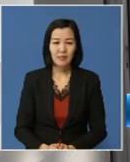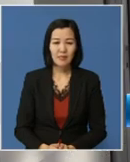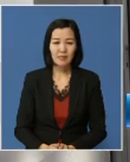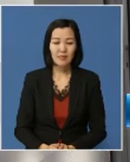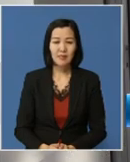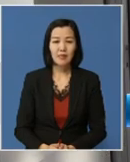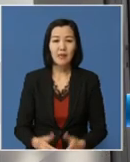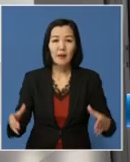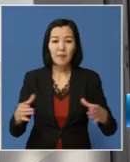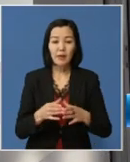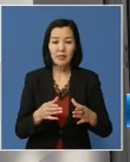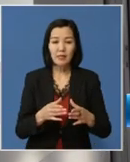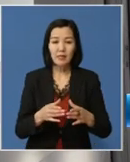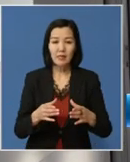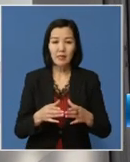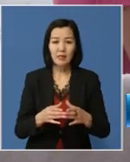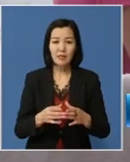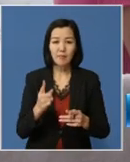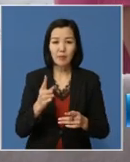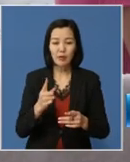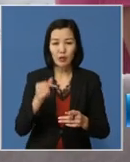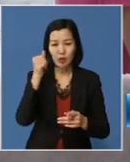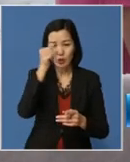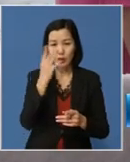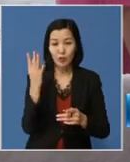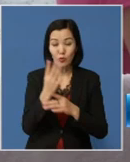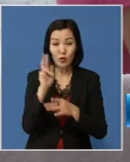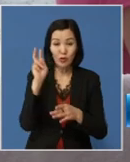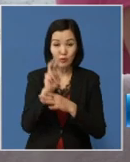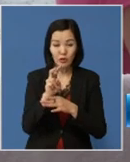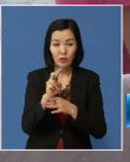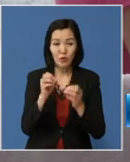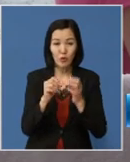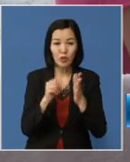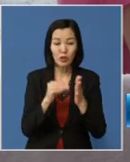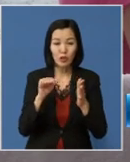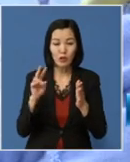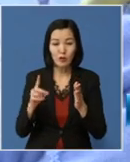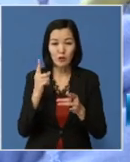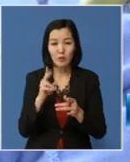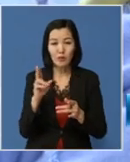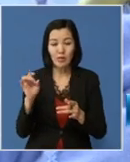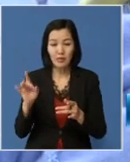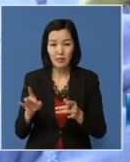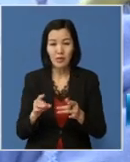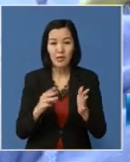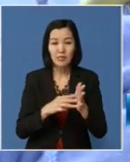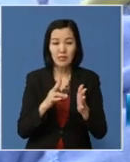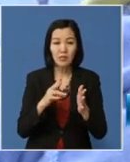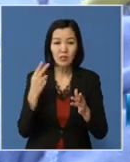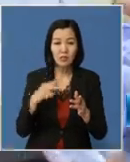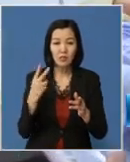Партия белсенділері перзентханаға жалпы жылына 4 рет келуді дәстүрге айналдырған. 16 желтоқсан, 1 қаңтар және